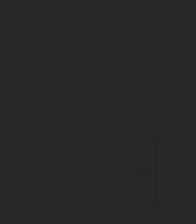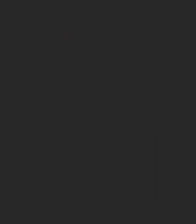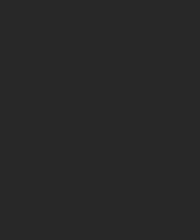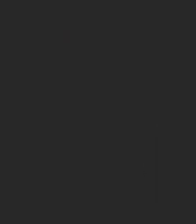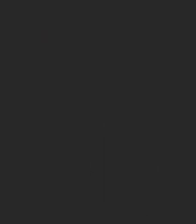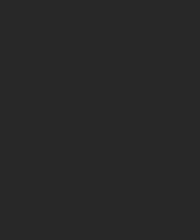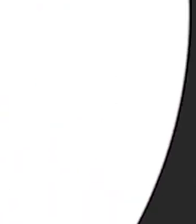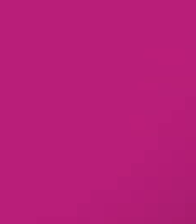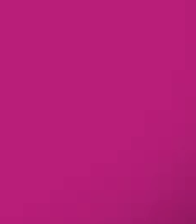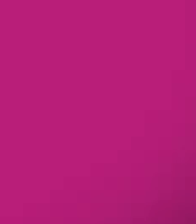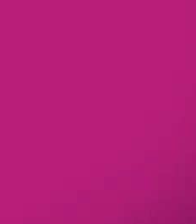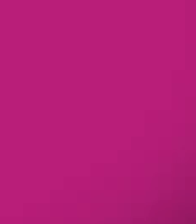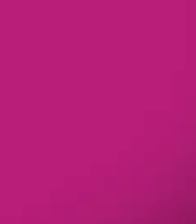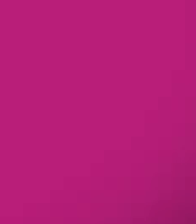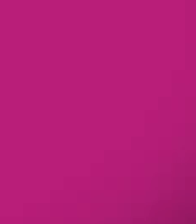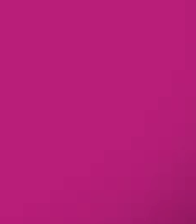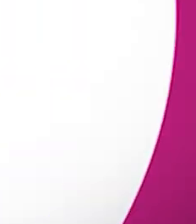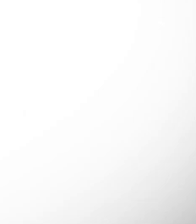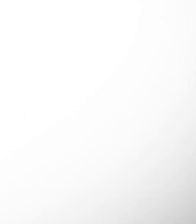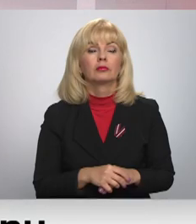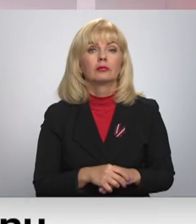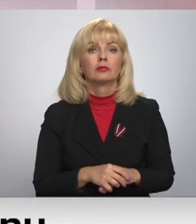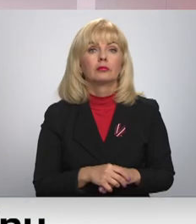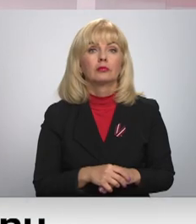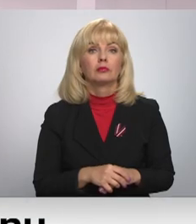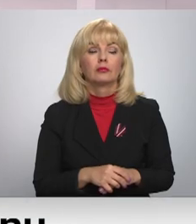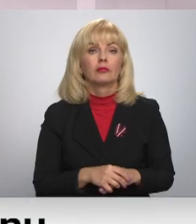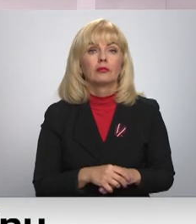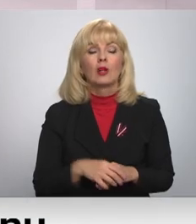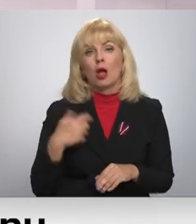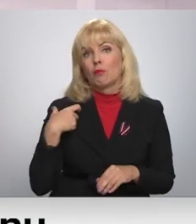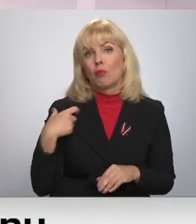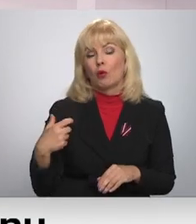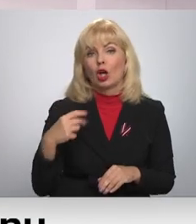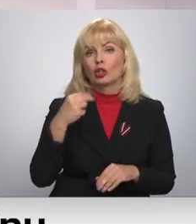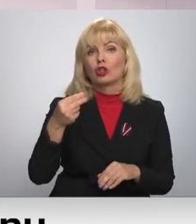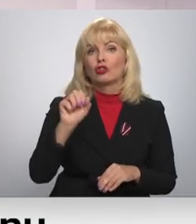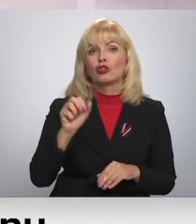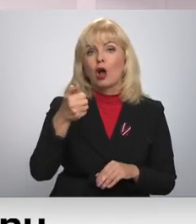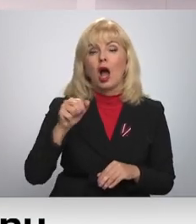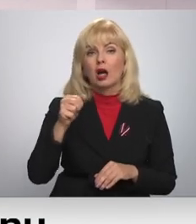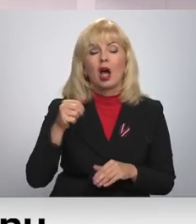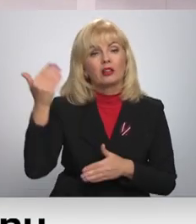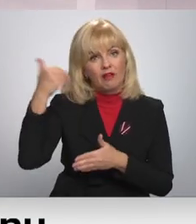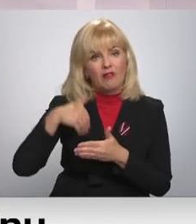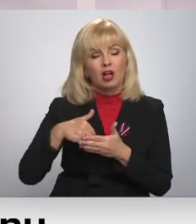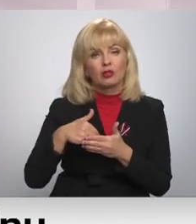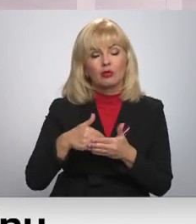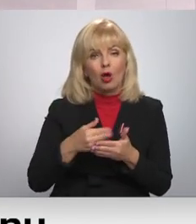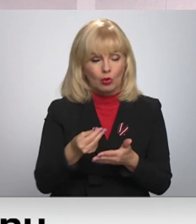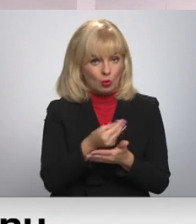Re! Viss ēters ir te! Pulkvedis Jānis Žagata ir viens no Latvijas vēsturē